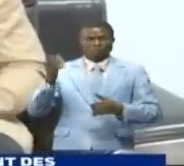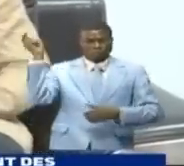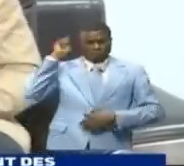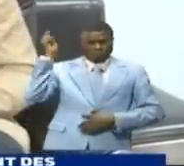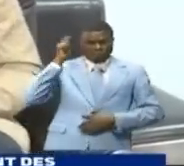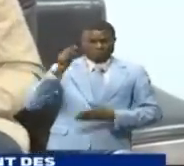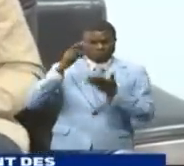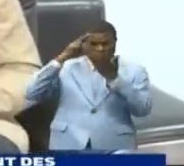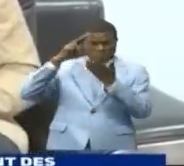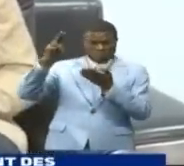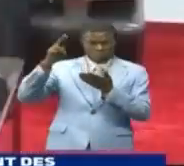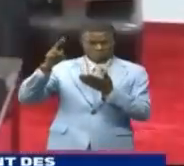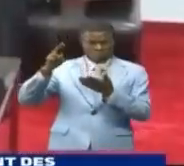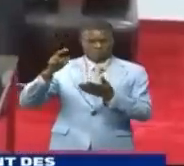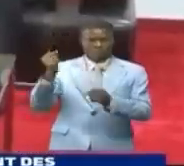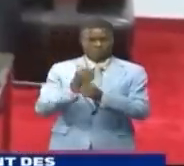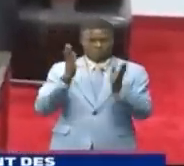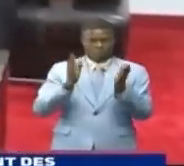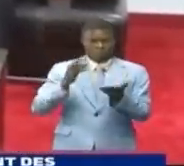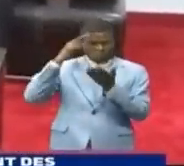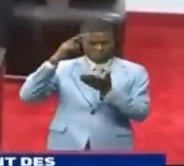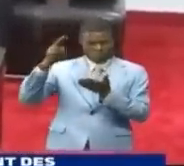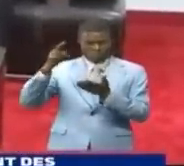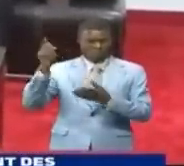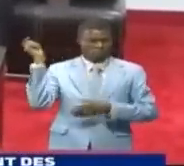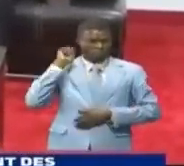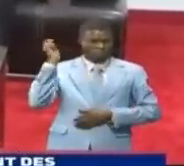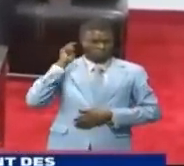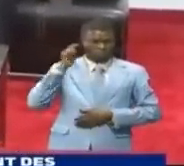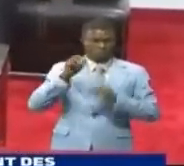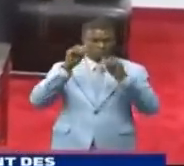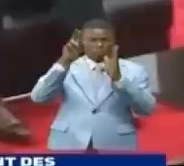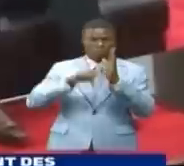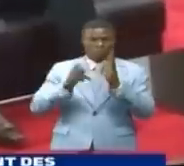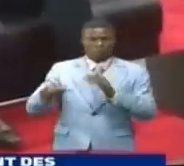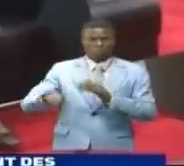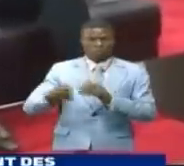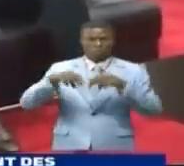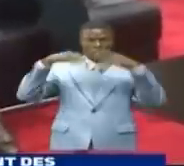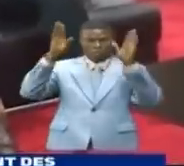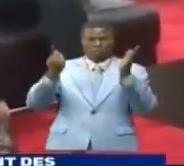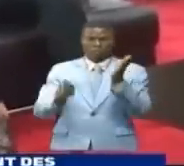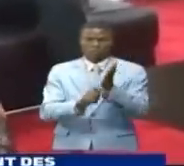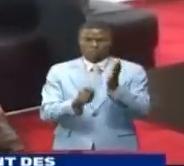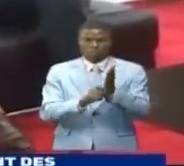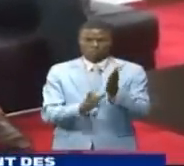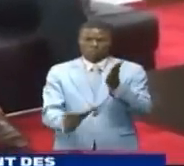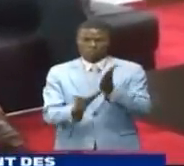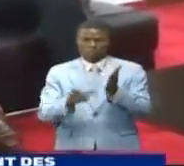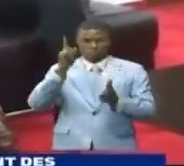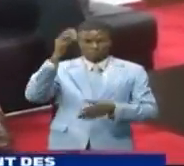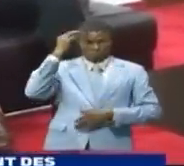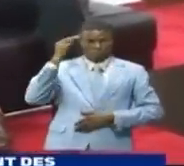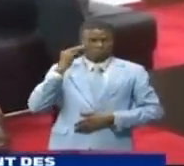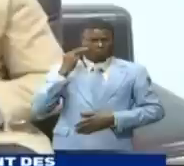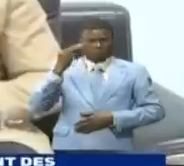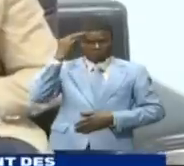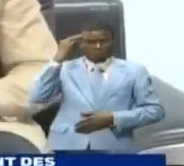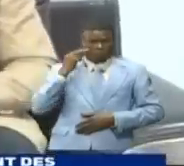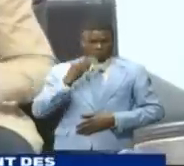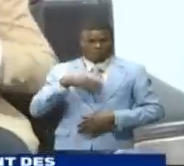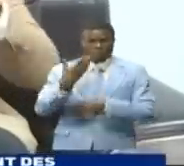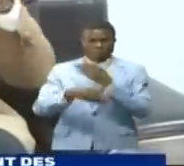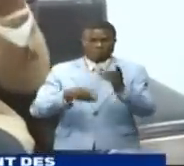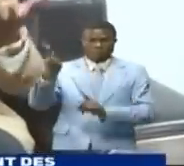professeurs d'université, personnel académique, les professeurs de l'enseignement primaire secondaire technique, le vice-premier ministre, ministre de la